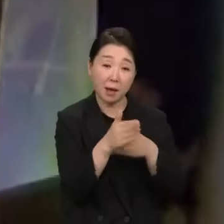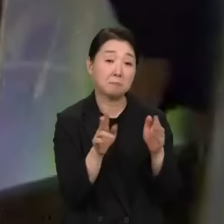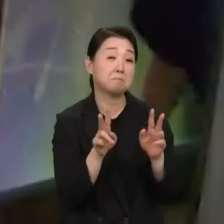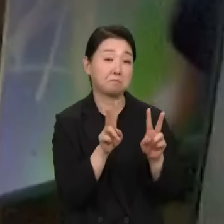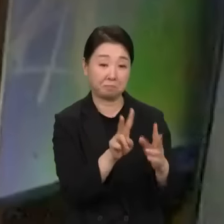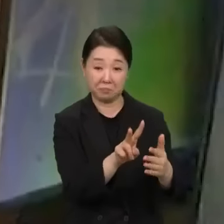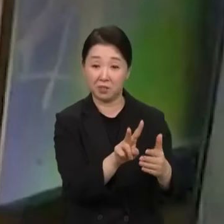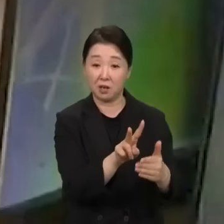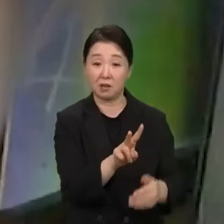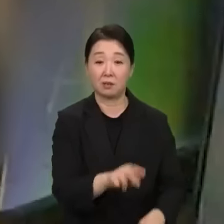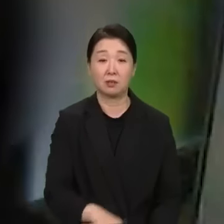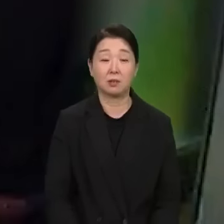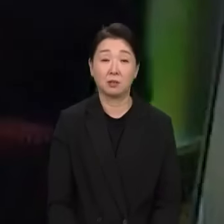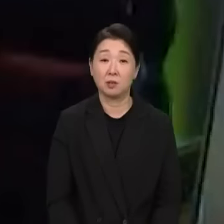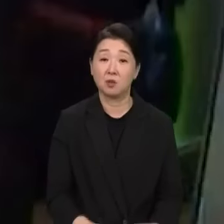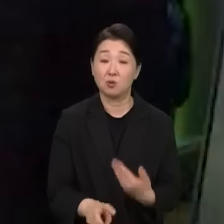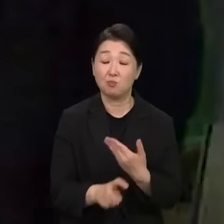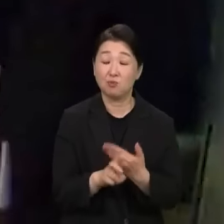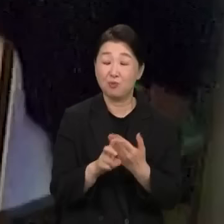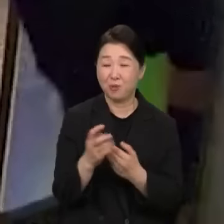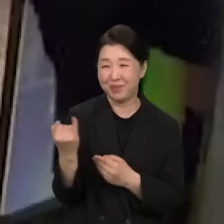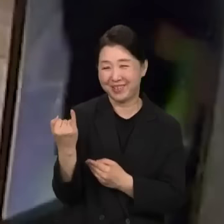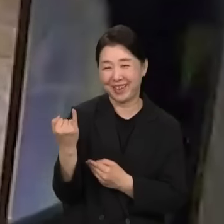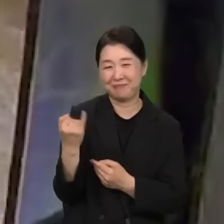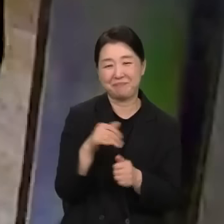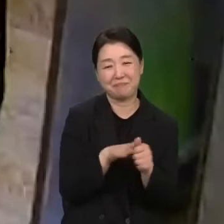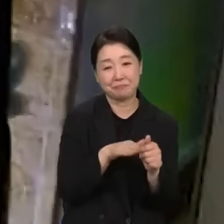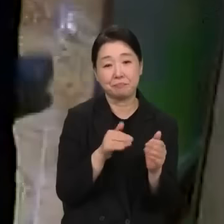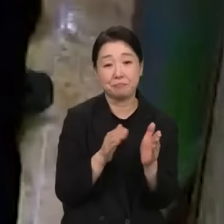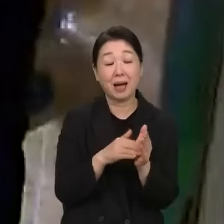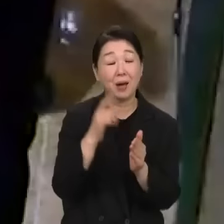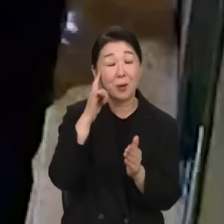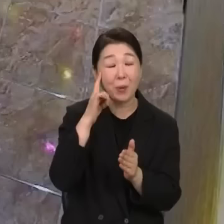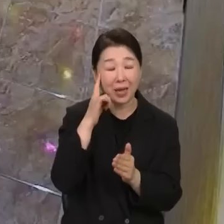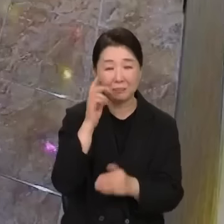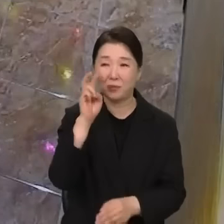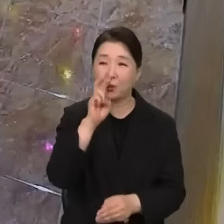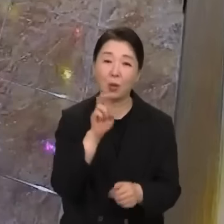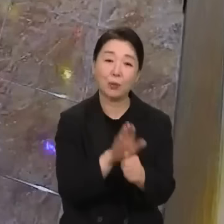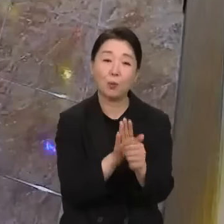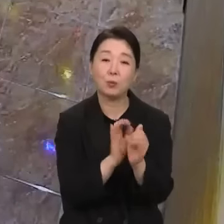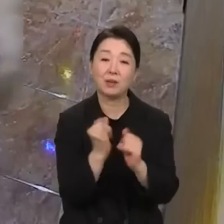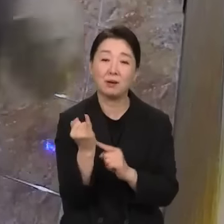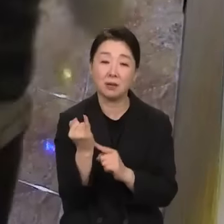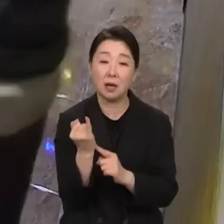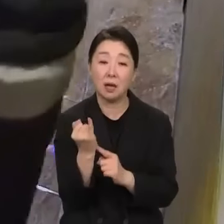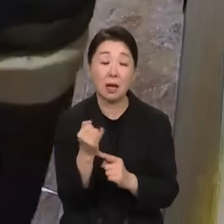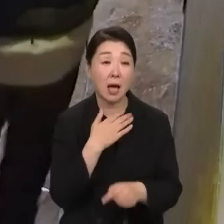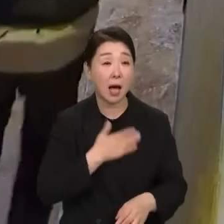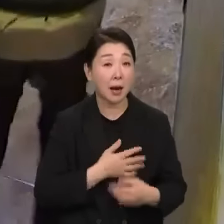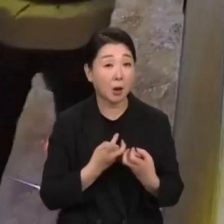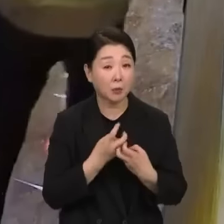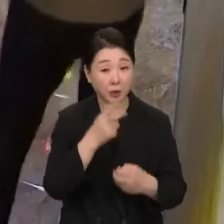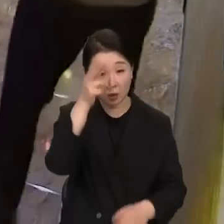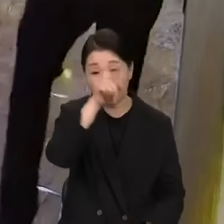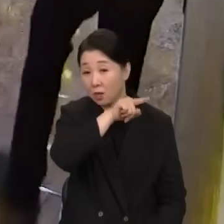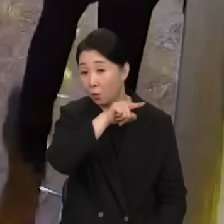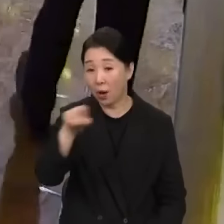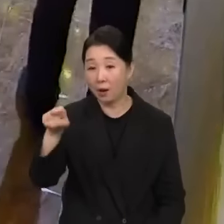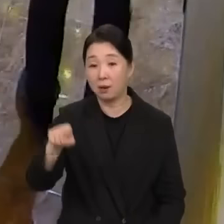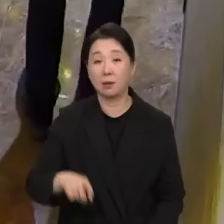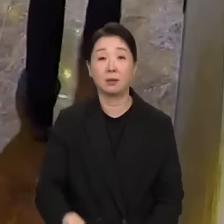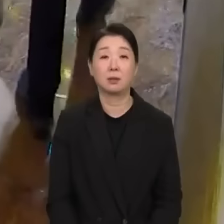향합니다. 불법 접객원, 이른바 도우미들입니다. 이걸 어떻게 알았는지 경찰이